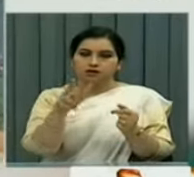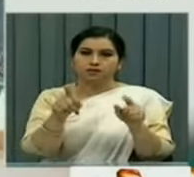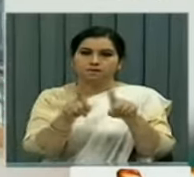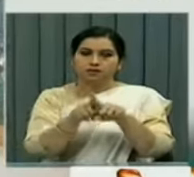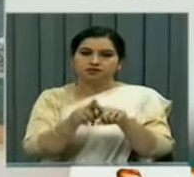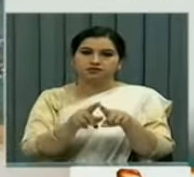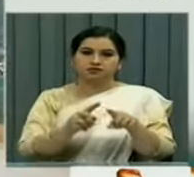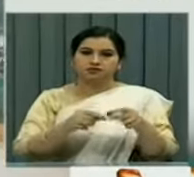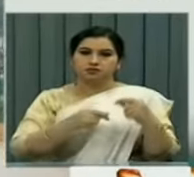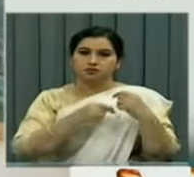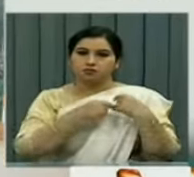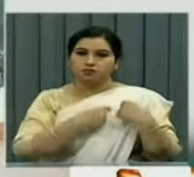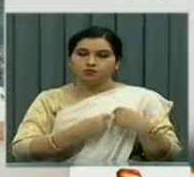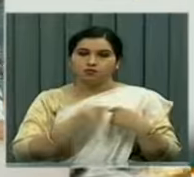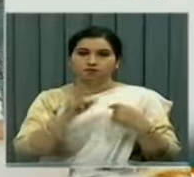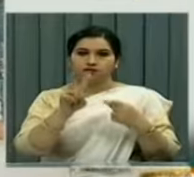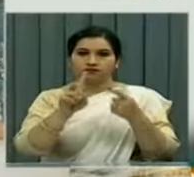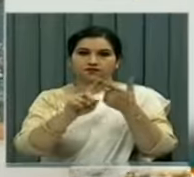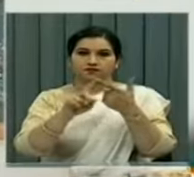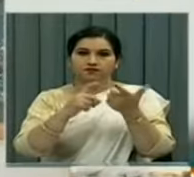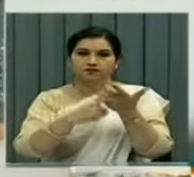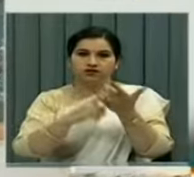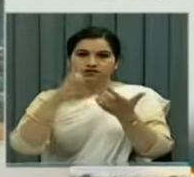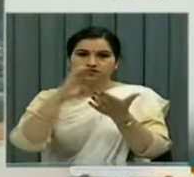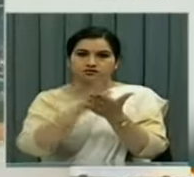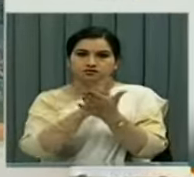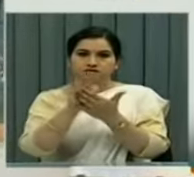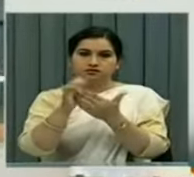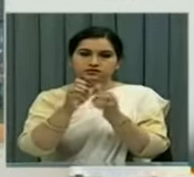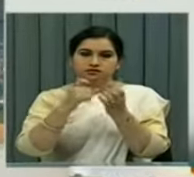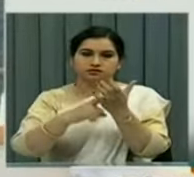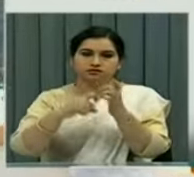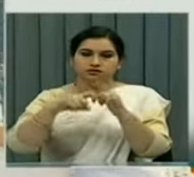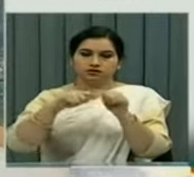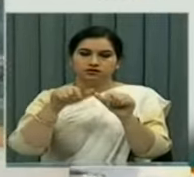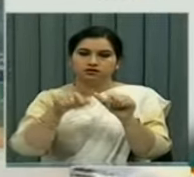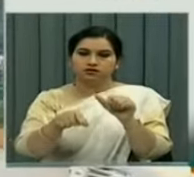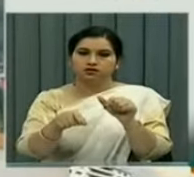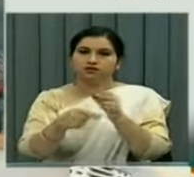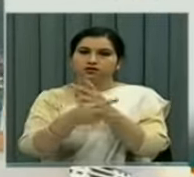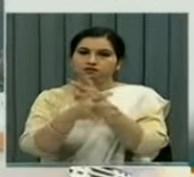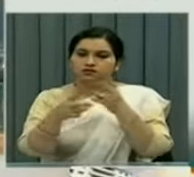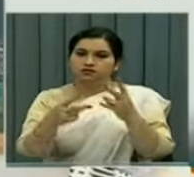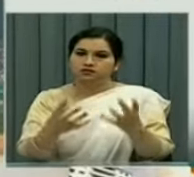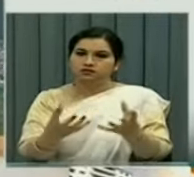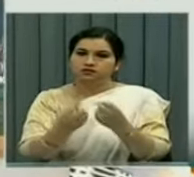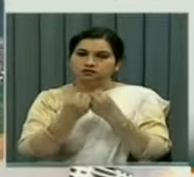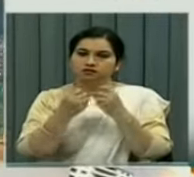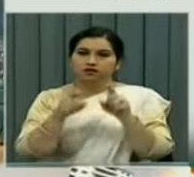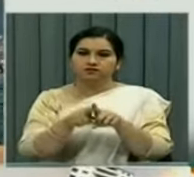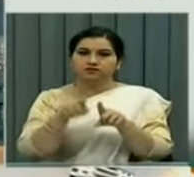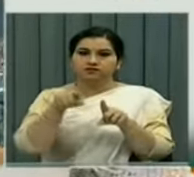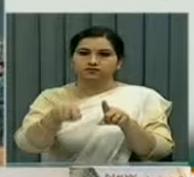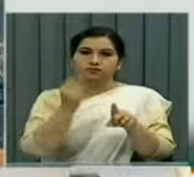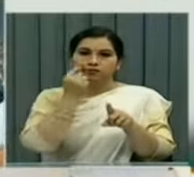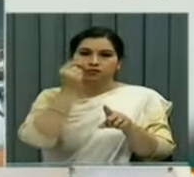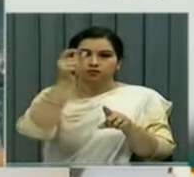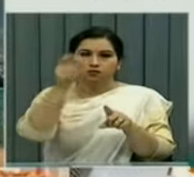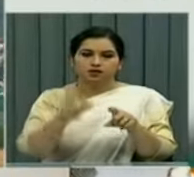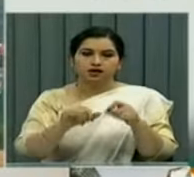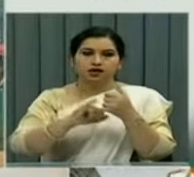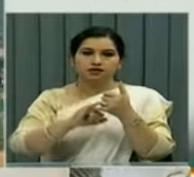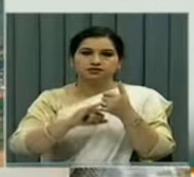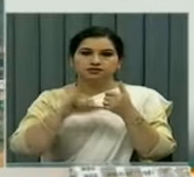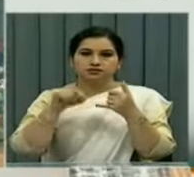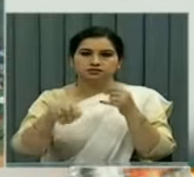ये बहुत हाईली डिसिप्लिन्ड और बहुत एफिशिएंट फोर्स है। 36 असम राइफल्स के कैप्टन एस बालासुब्रमण्यन के नेतृत्व